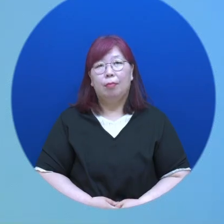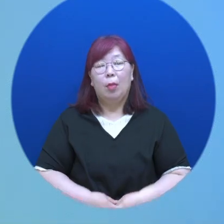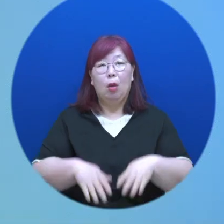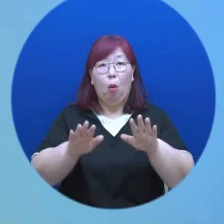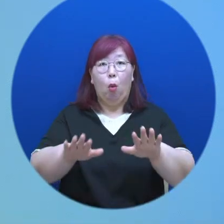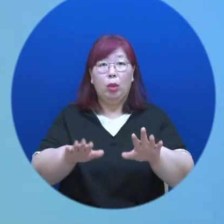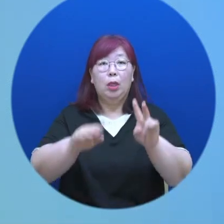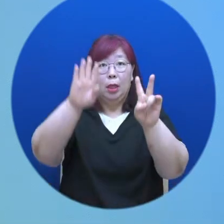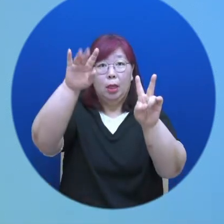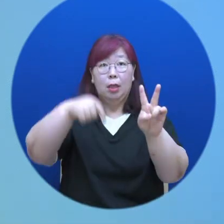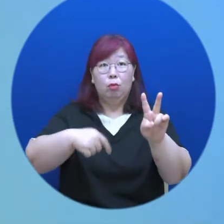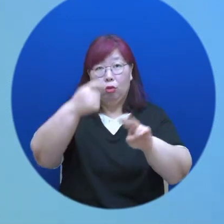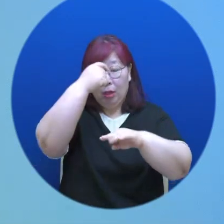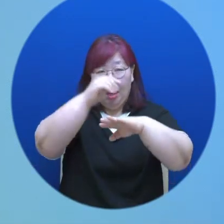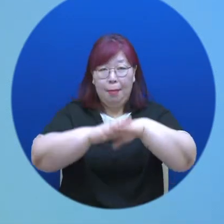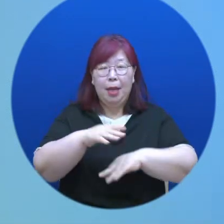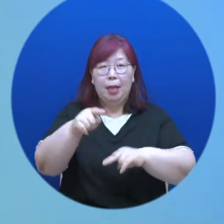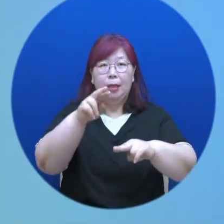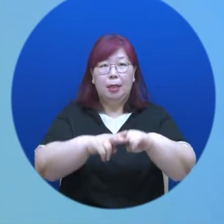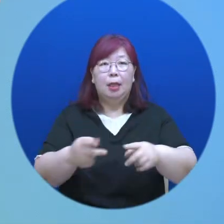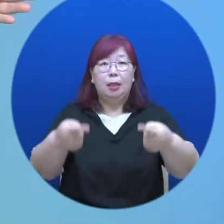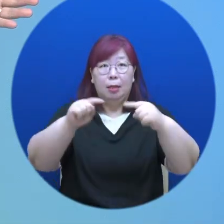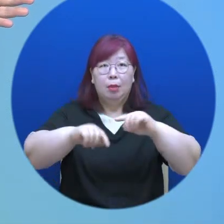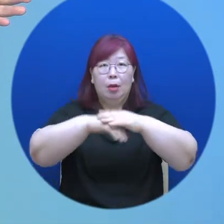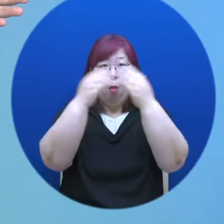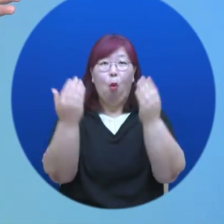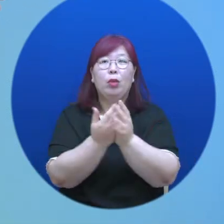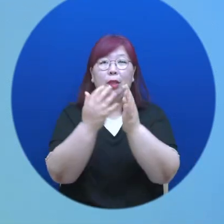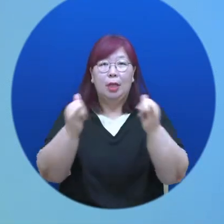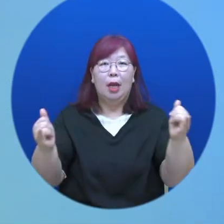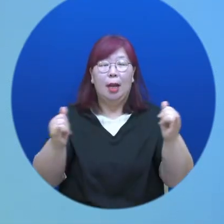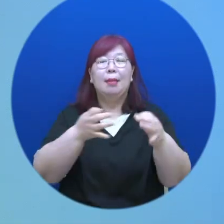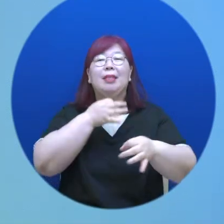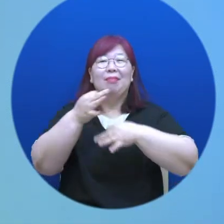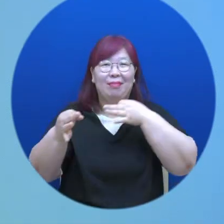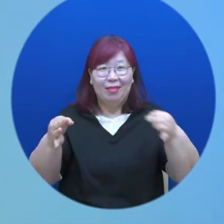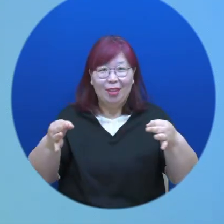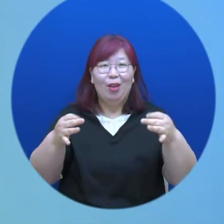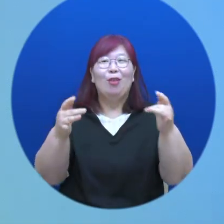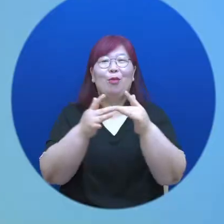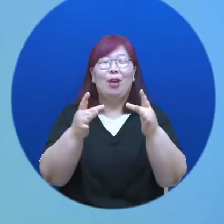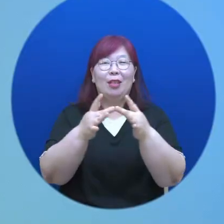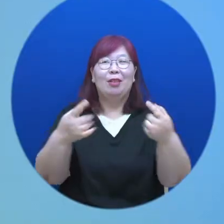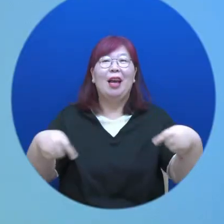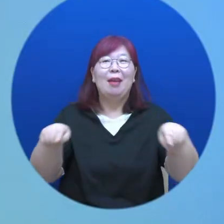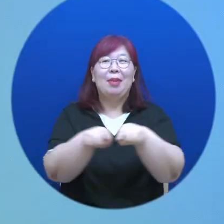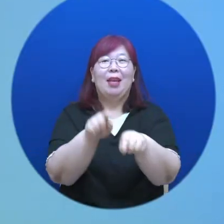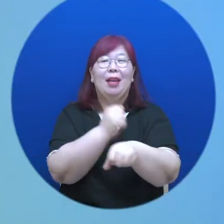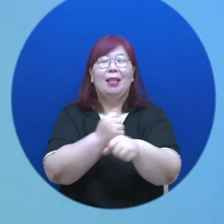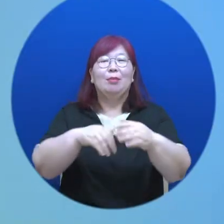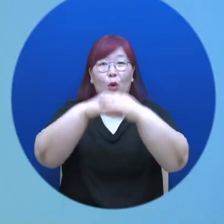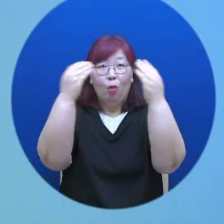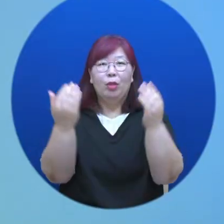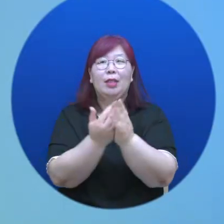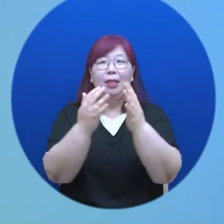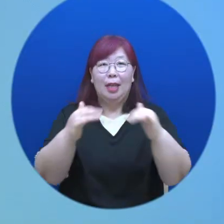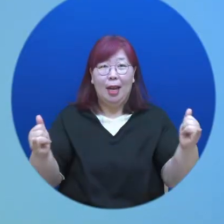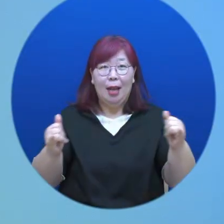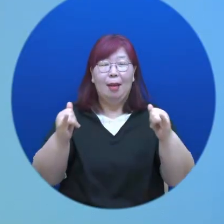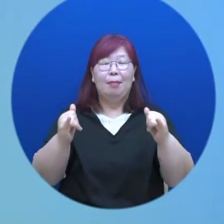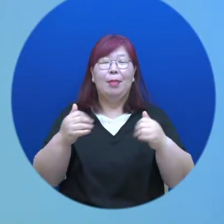네, 오늘 주일 2부 예배 현장에 오신 모든 분들, 그리고 또 음성과 온라인으로 함께하는 모든 분들 주님의 이름으로